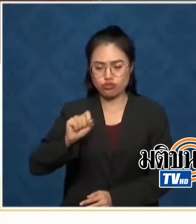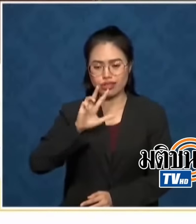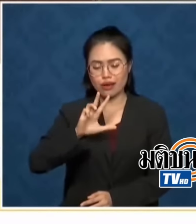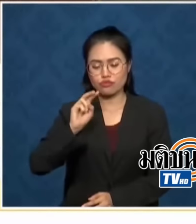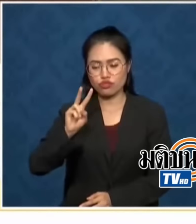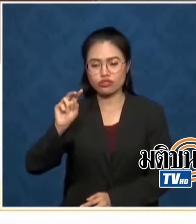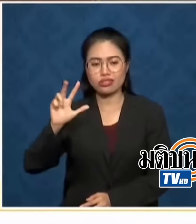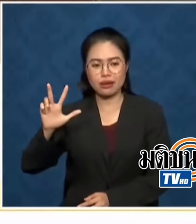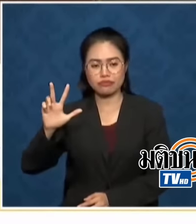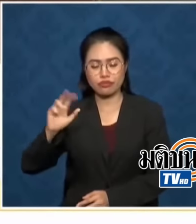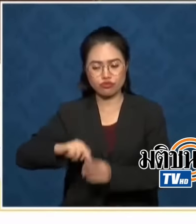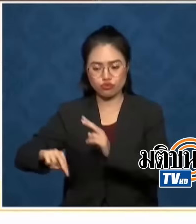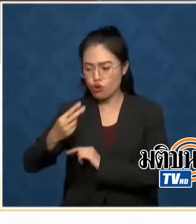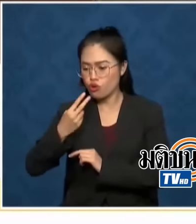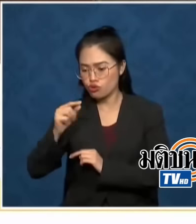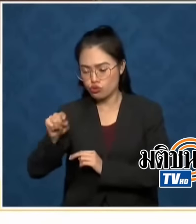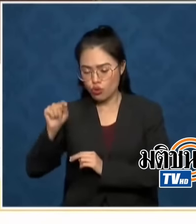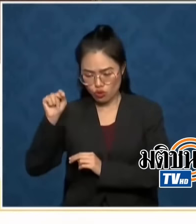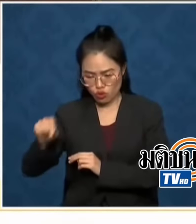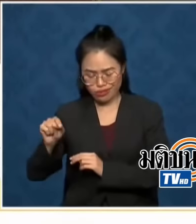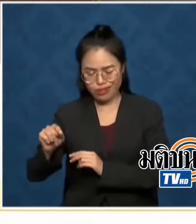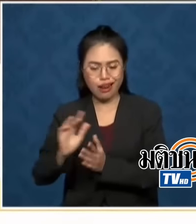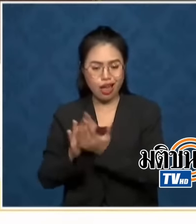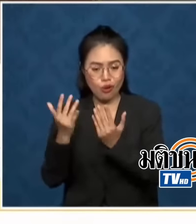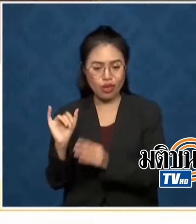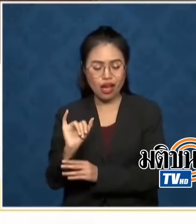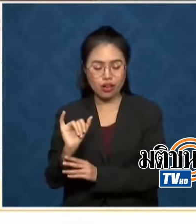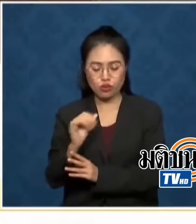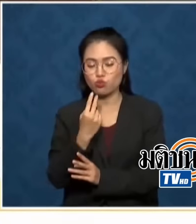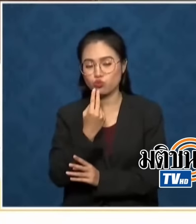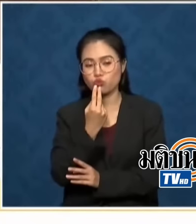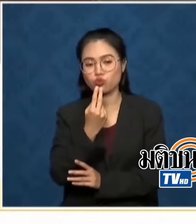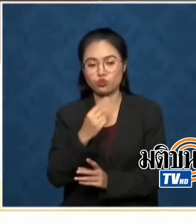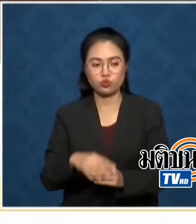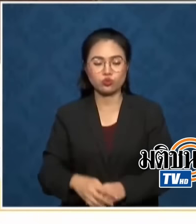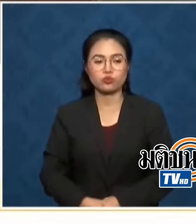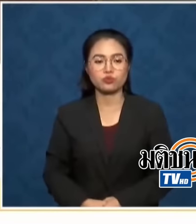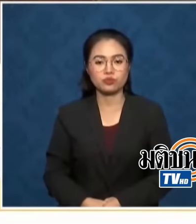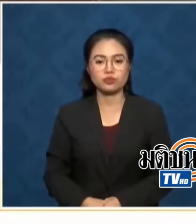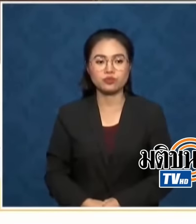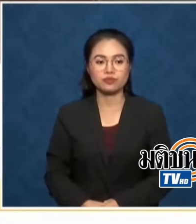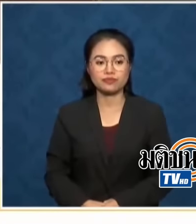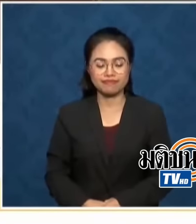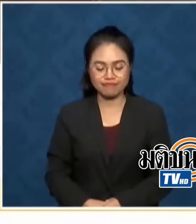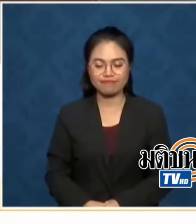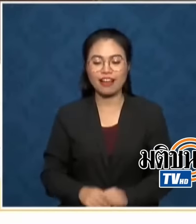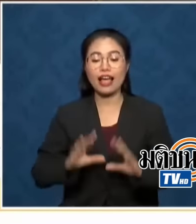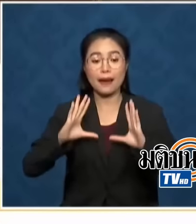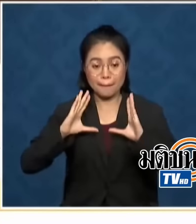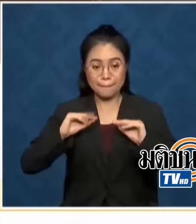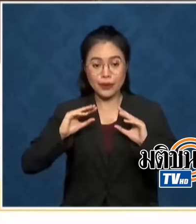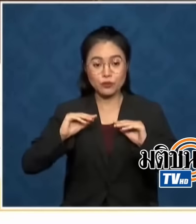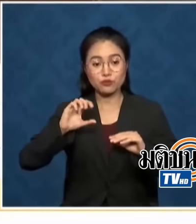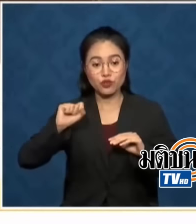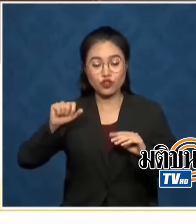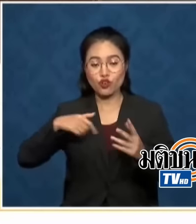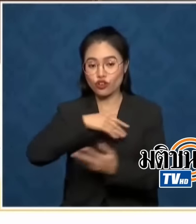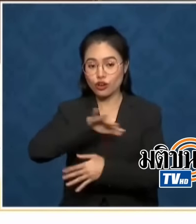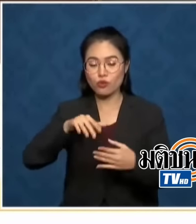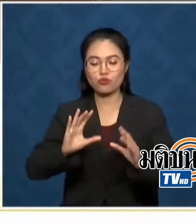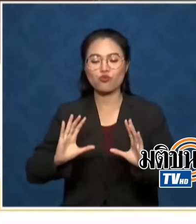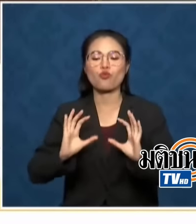323ครับ 323นะครับตรวจเช็คด้วยนะครับครับก็เป็นว่าที่ประชุมนะครับมีมติเห็